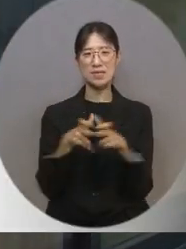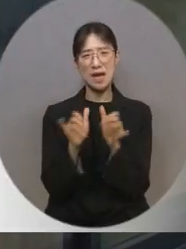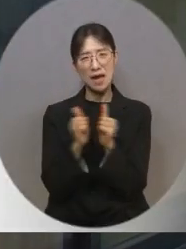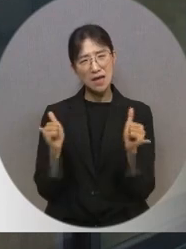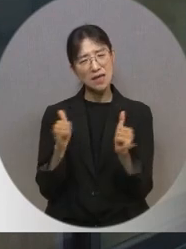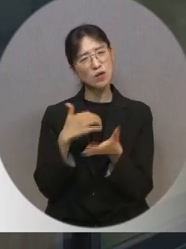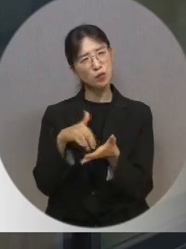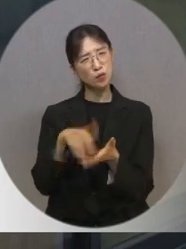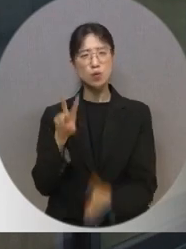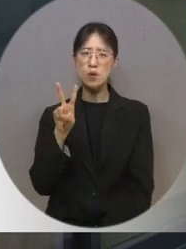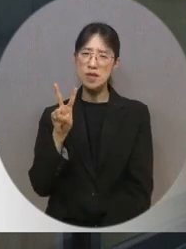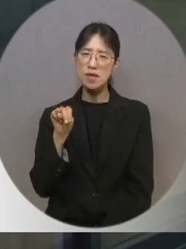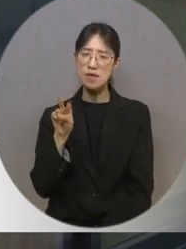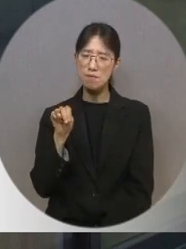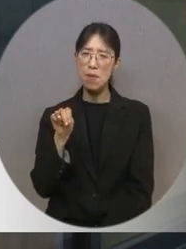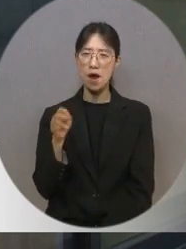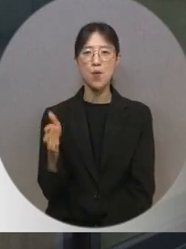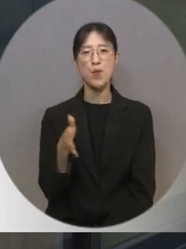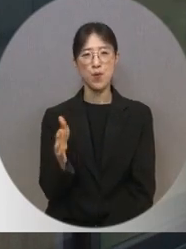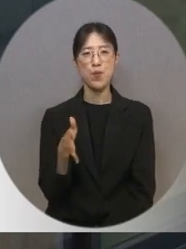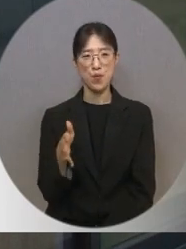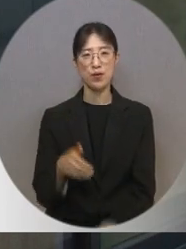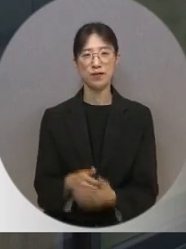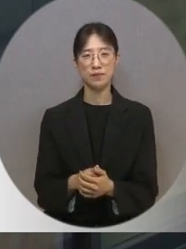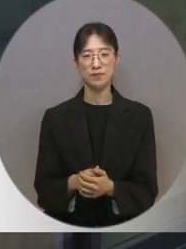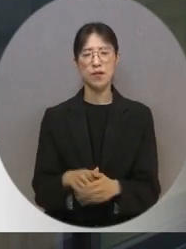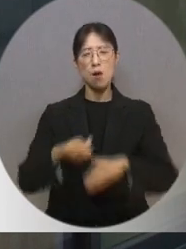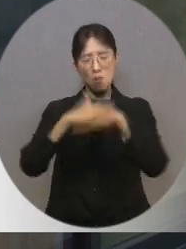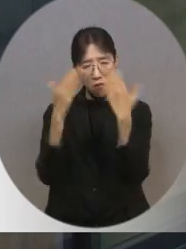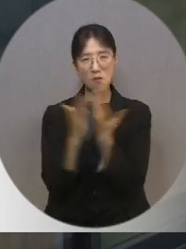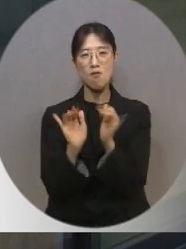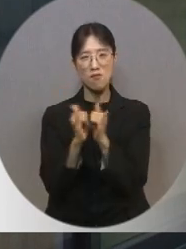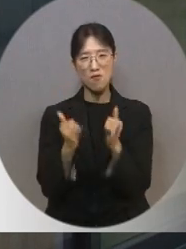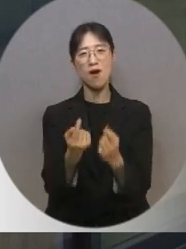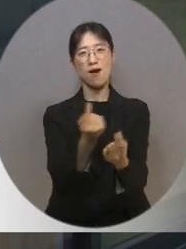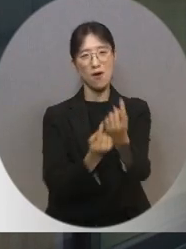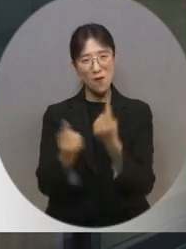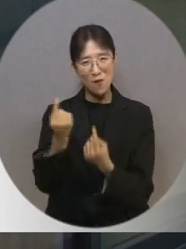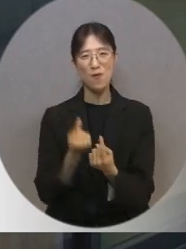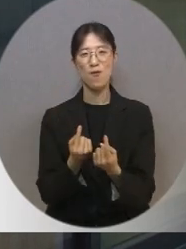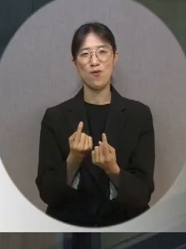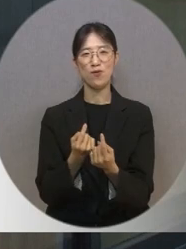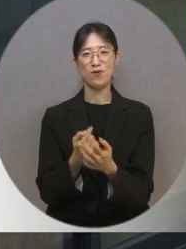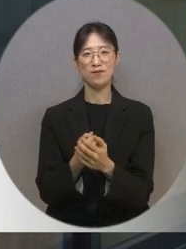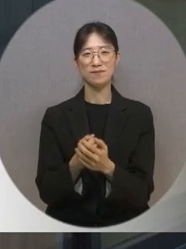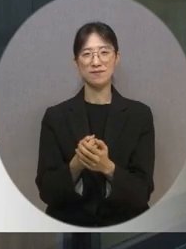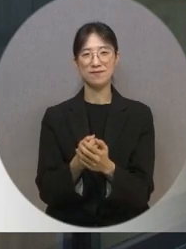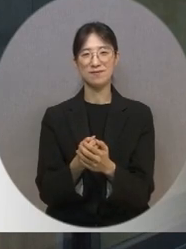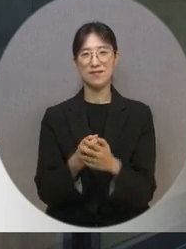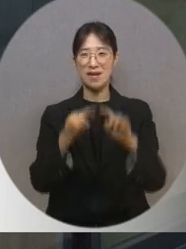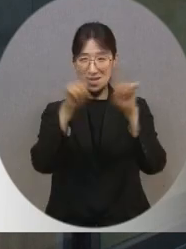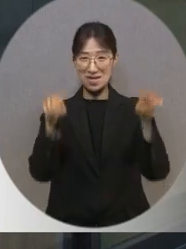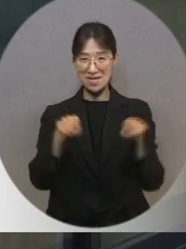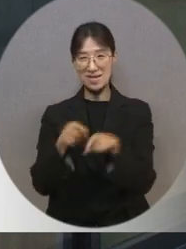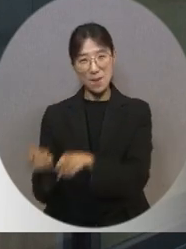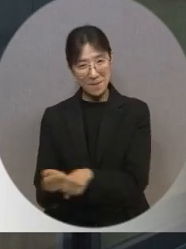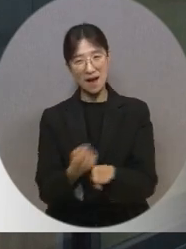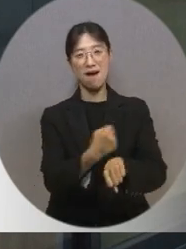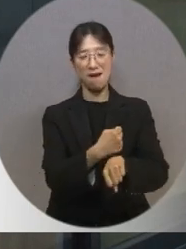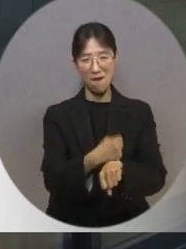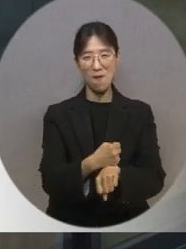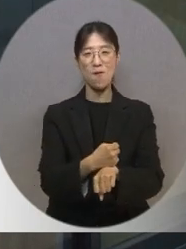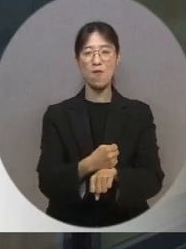한 2만 명 정도 되는 걸로 알고 있습니다. 모든 분들이 다 오셔서 요 운동 뭐 스크린 밖으로